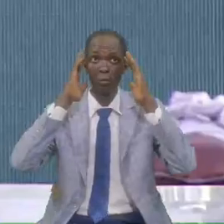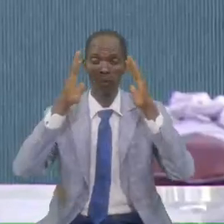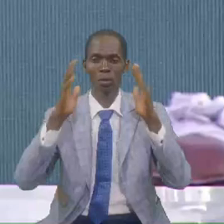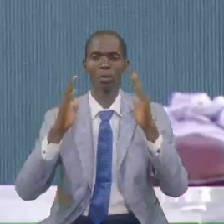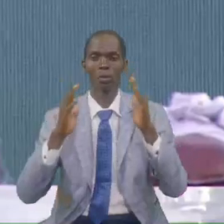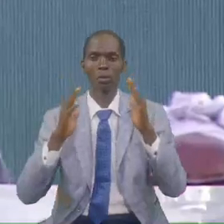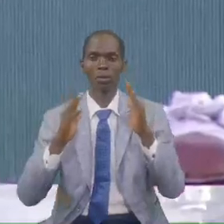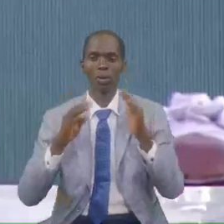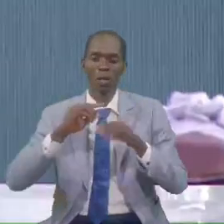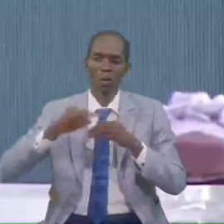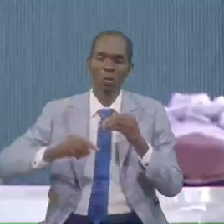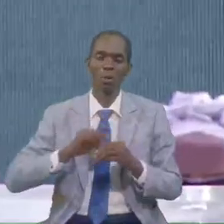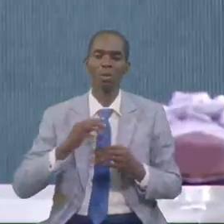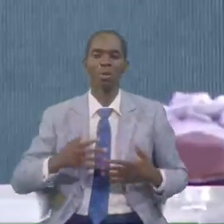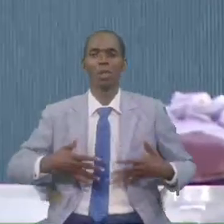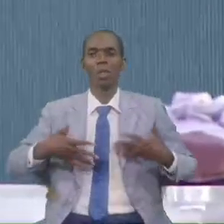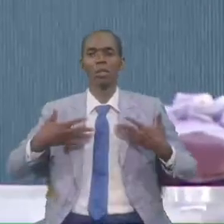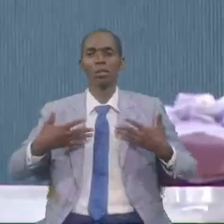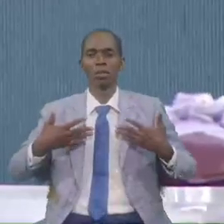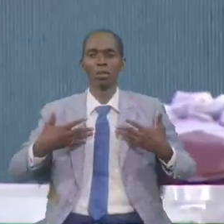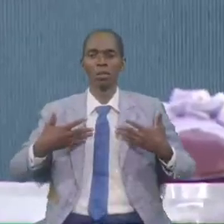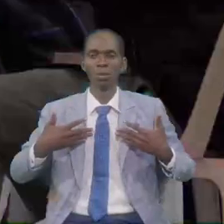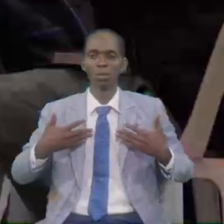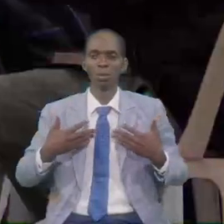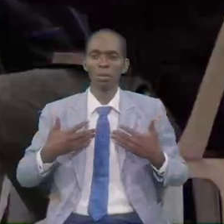Focalisé. Haut dans la vie.